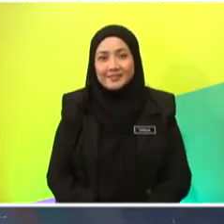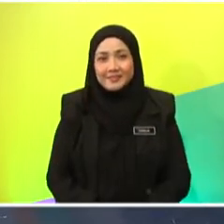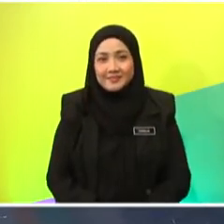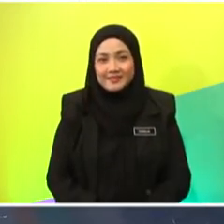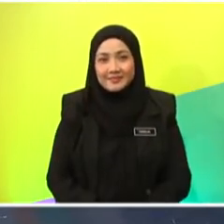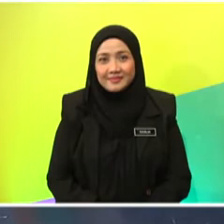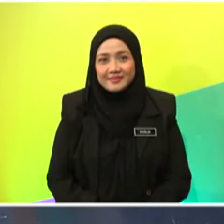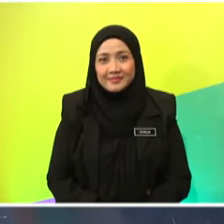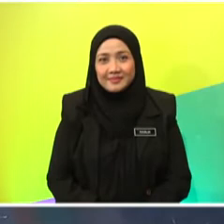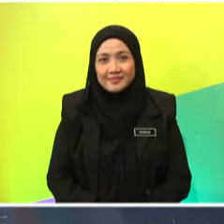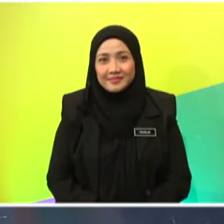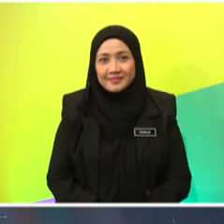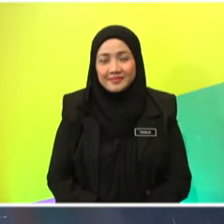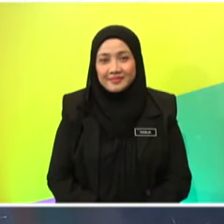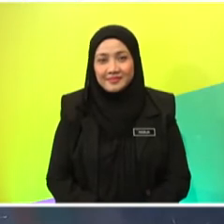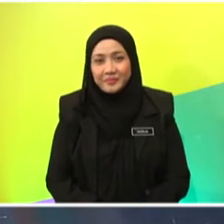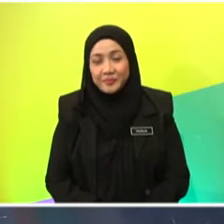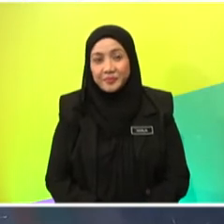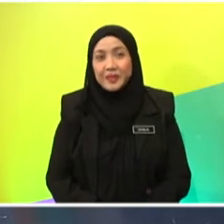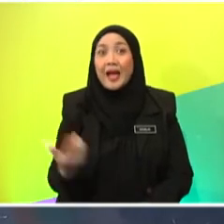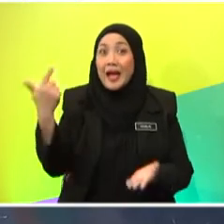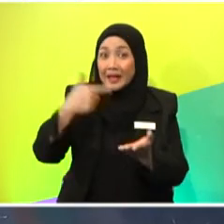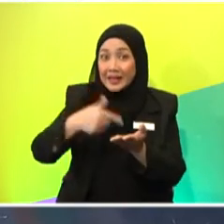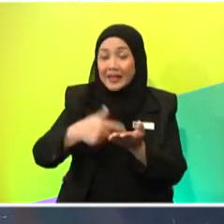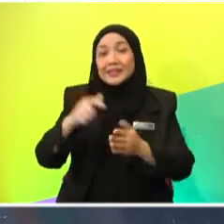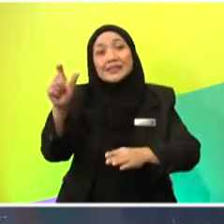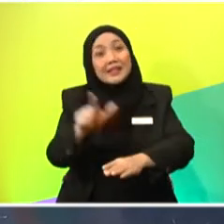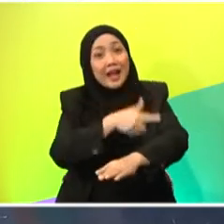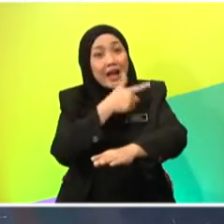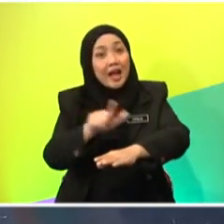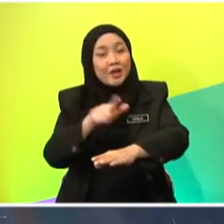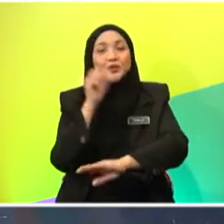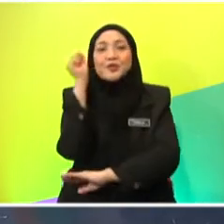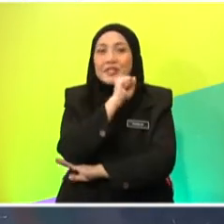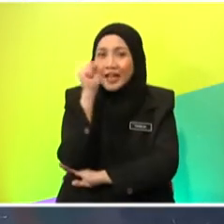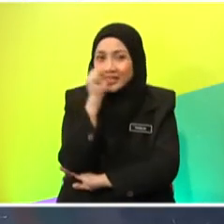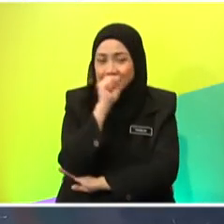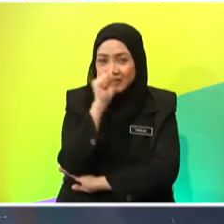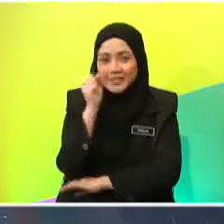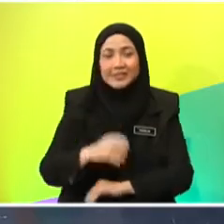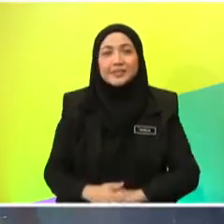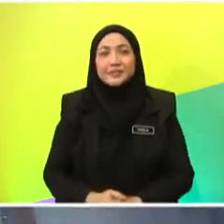single-single sama-sama Jom sama-sama menyanyi dengan